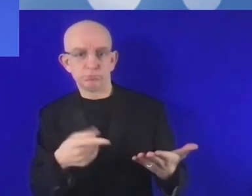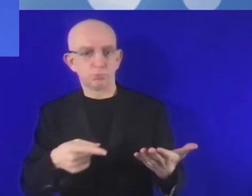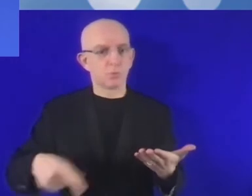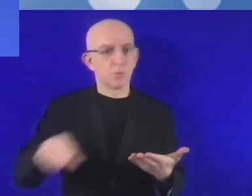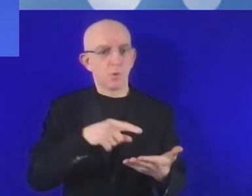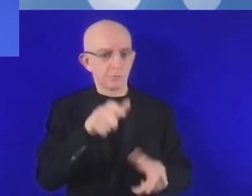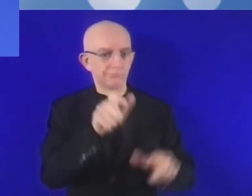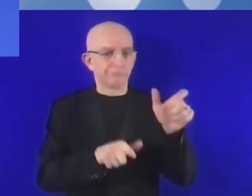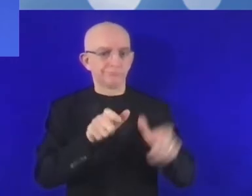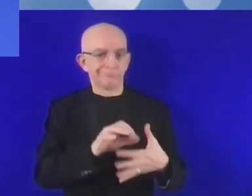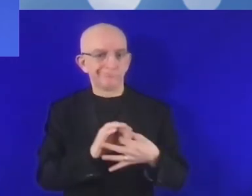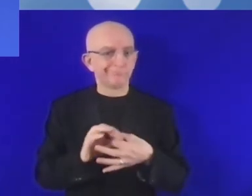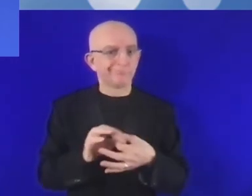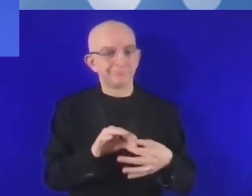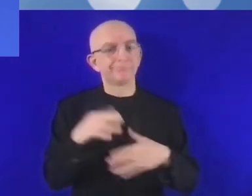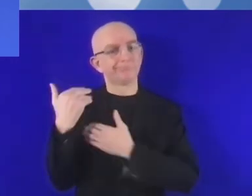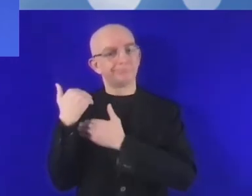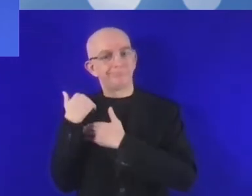جلستان أخريتان